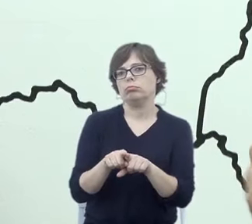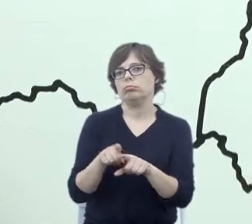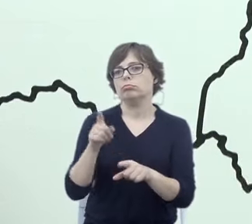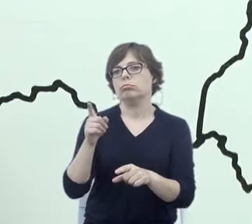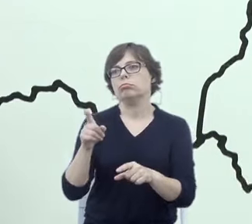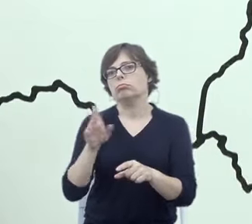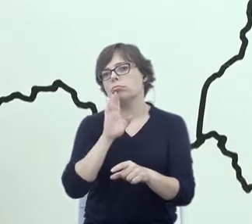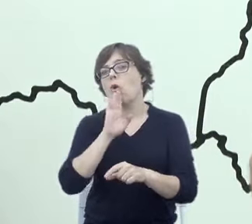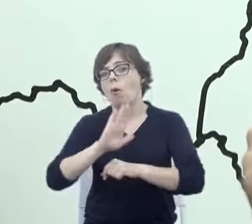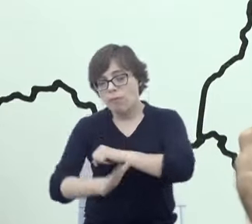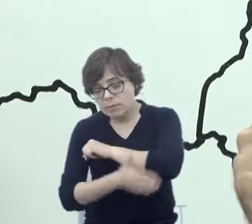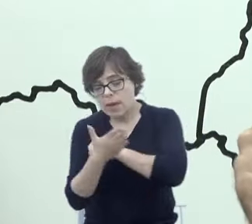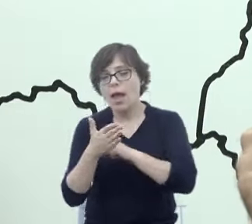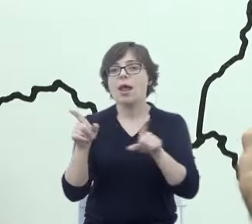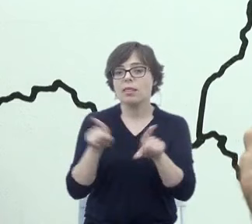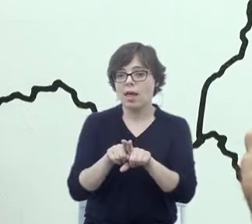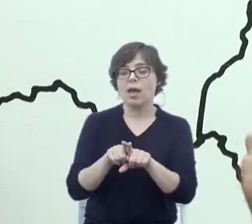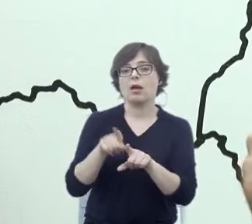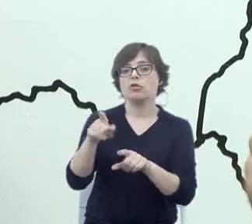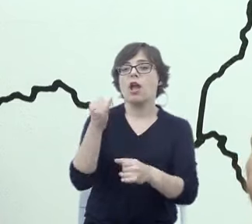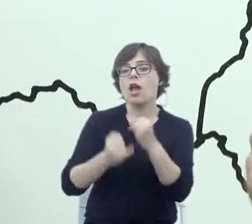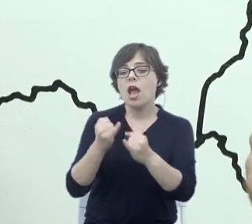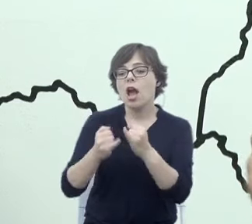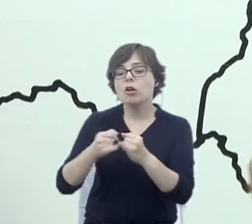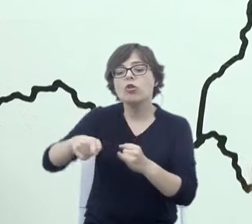tolerować tak zwane akcje